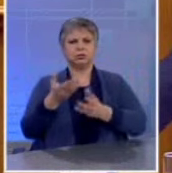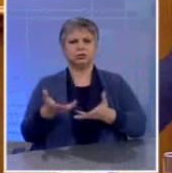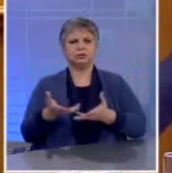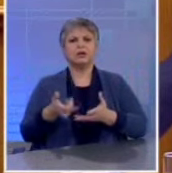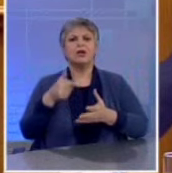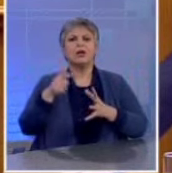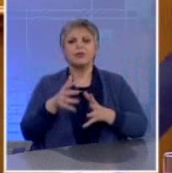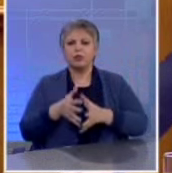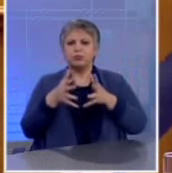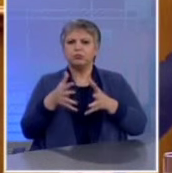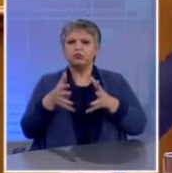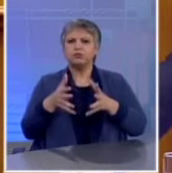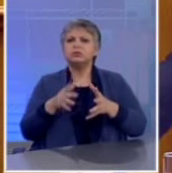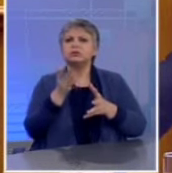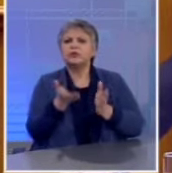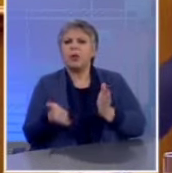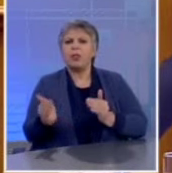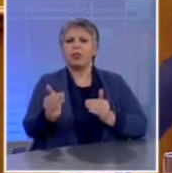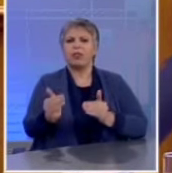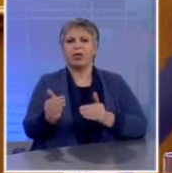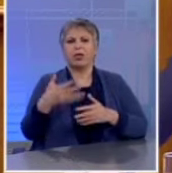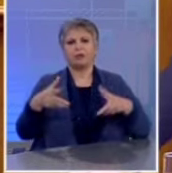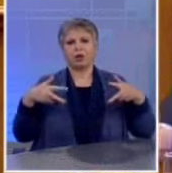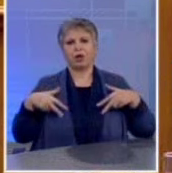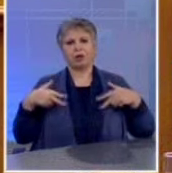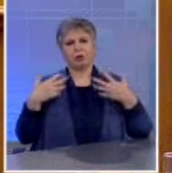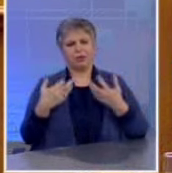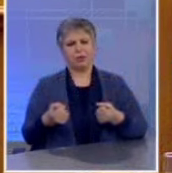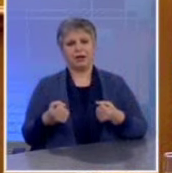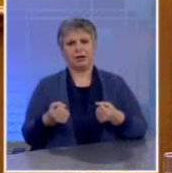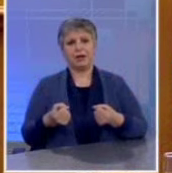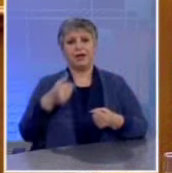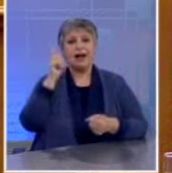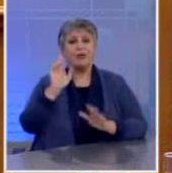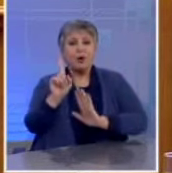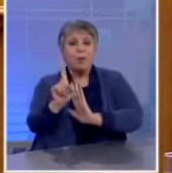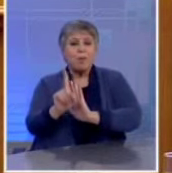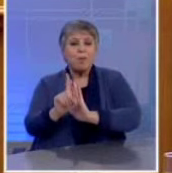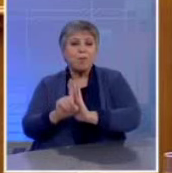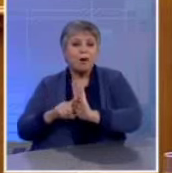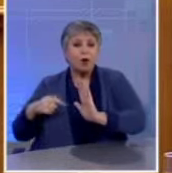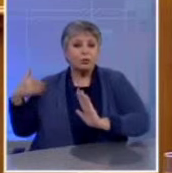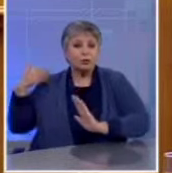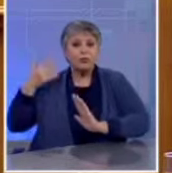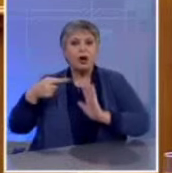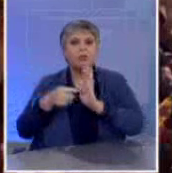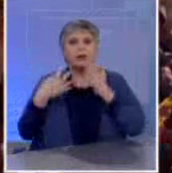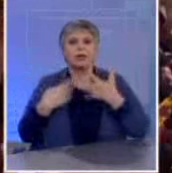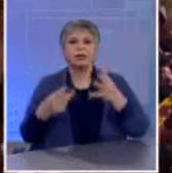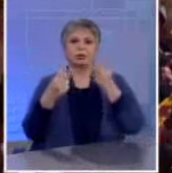σύστημα παραεξουσίας που όμοιό του δεν έχει δει η χώρα από την αποκατάσταση της δημοκρατίας και μετά.